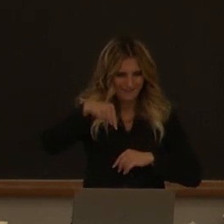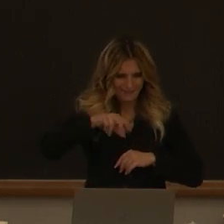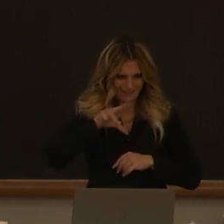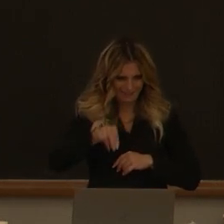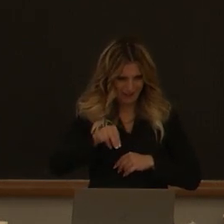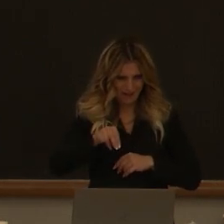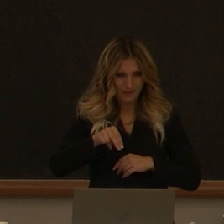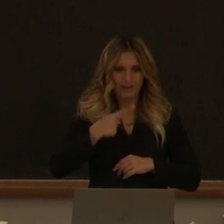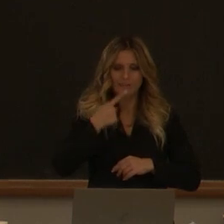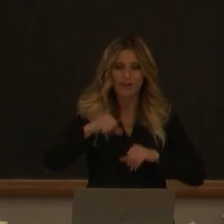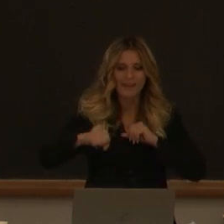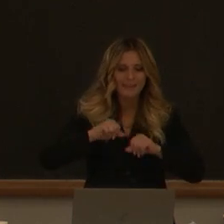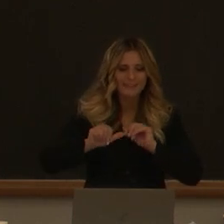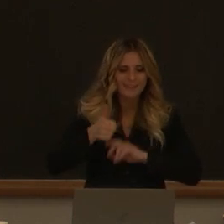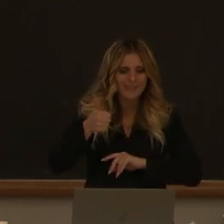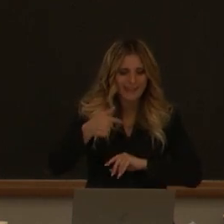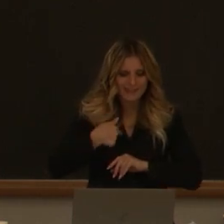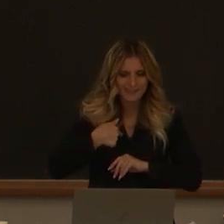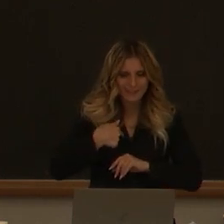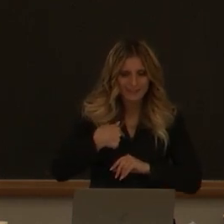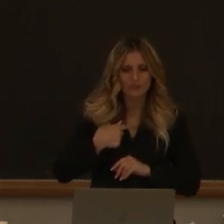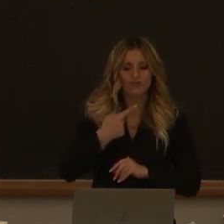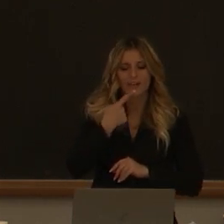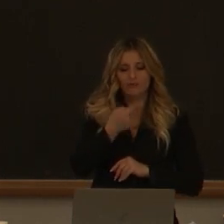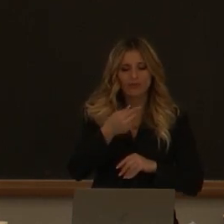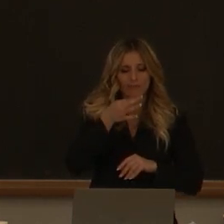stamattina la direttrice di Alma Laurea, delle competenze